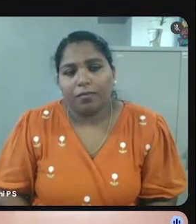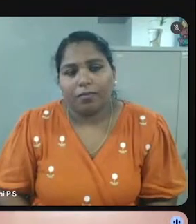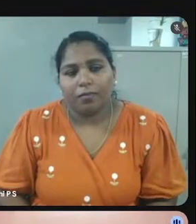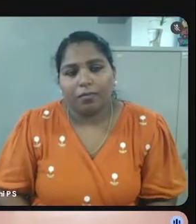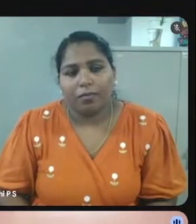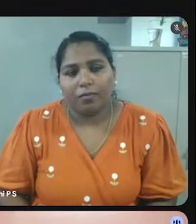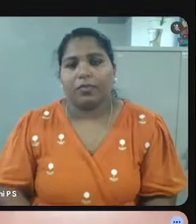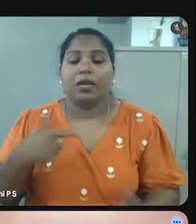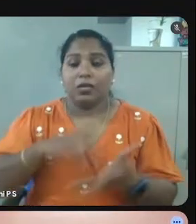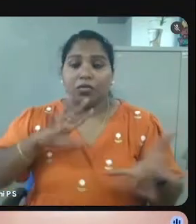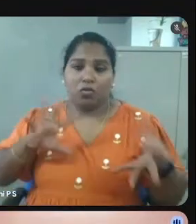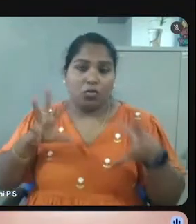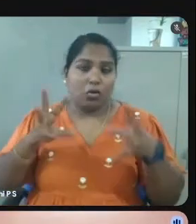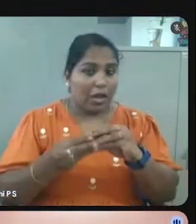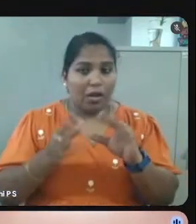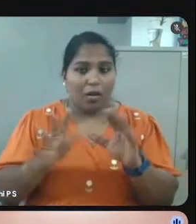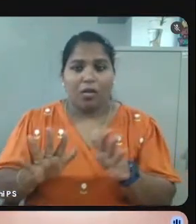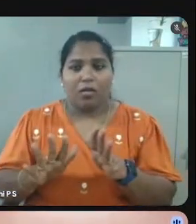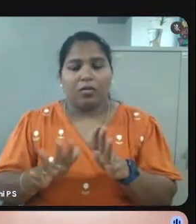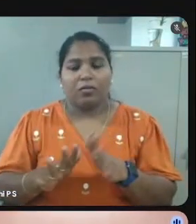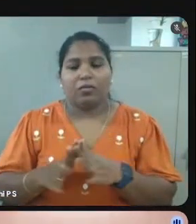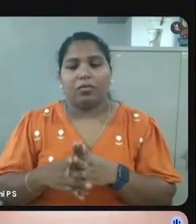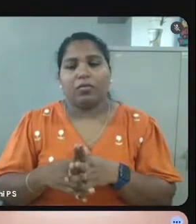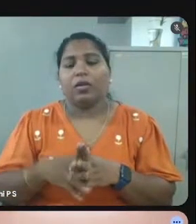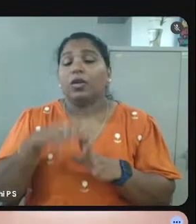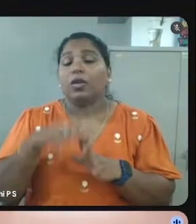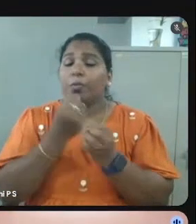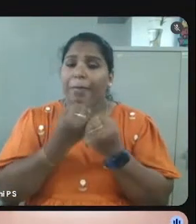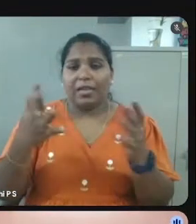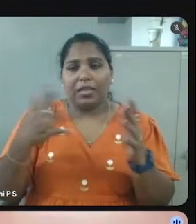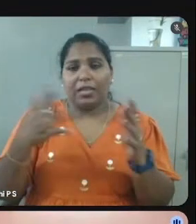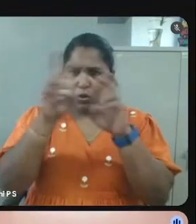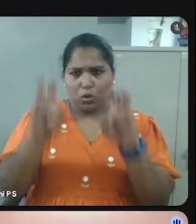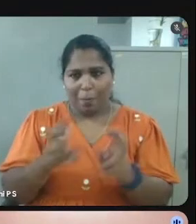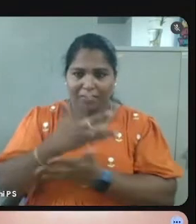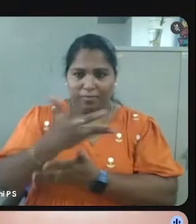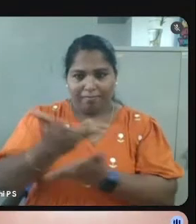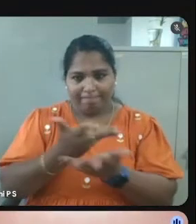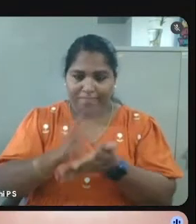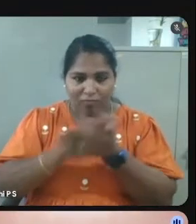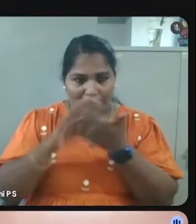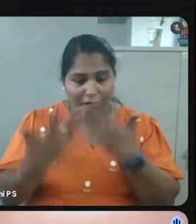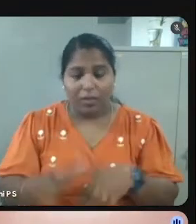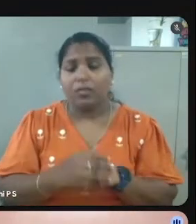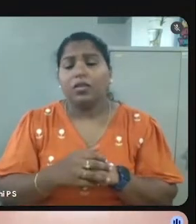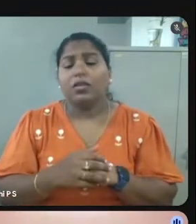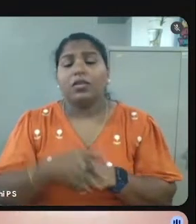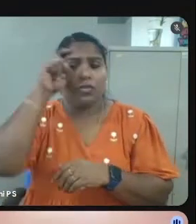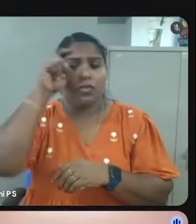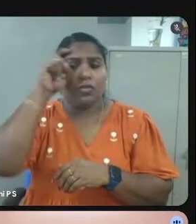നമുക്ക് കൺക്ലൂഡ് ചെയ്യാം. ഒരുപാട് കാര്യങ്ങൾ നമുക്ക് ഡിസ്കസ് ചെയ്തിട്ടുണ്ട്. സെക്ഷുവാലിറ്റി എന്ന് പറയുന്നത് ഒരു ഡിസബിലിറ്റിന്റെ